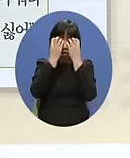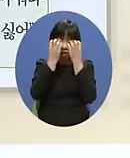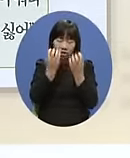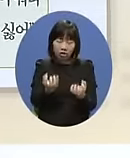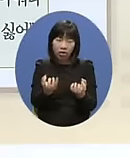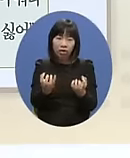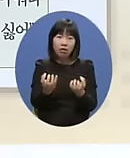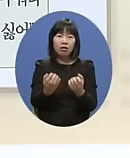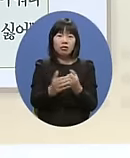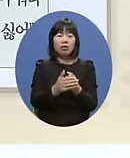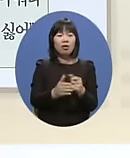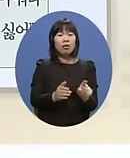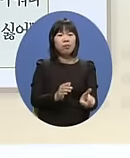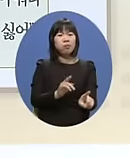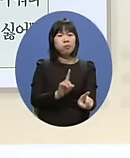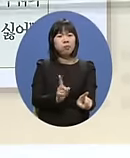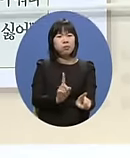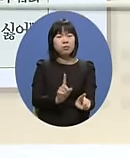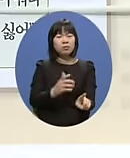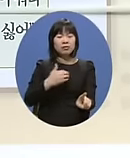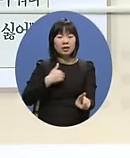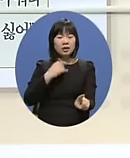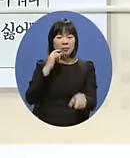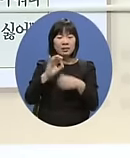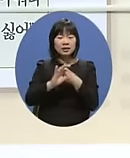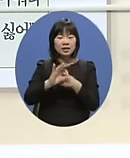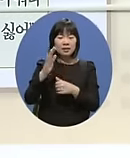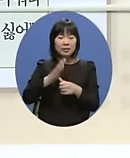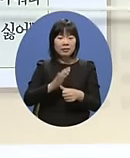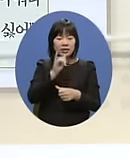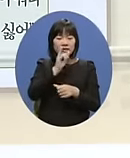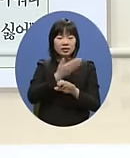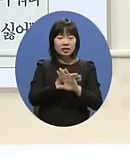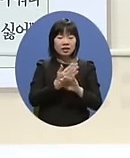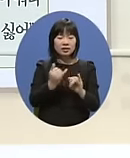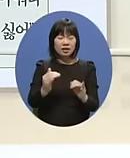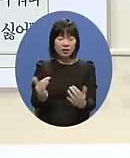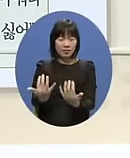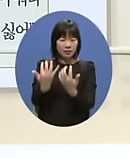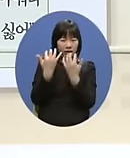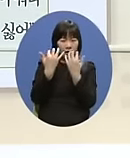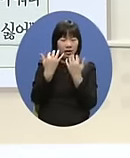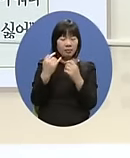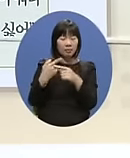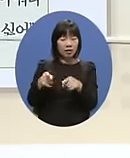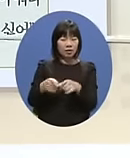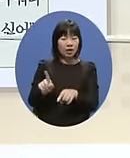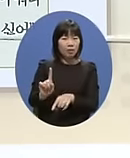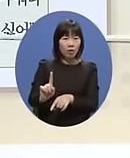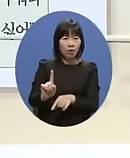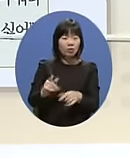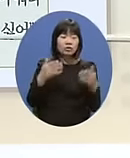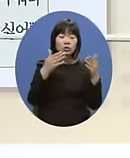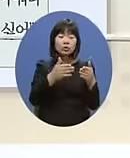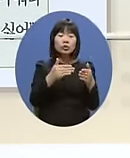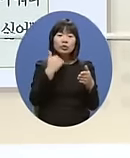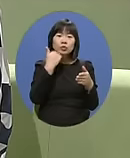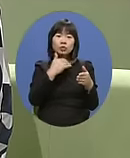합니다. 이건 뭐야? 내가 만약 이걸 실패한다면 다른 사람들이 뭐라고 할까? 벌써 초점이 어디에 맞춰져